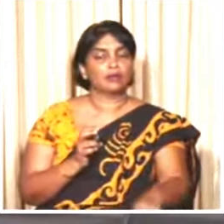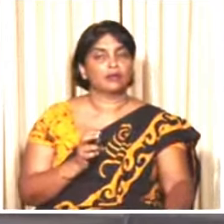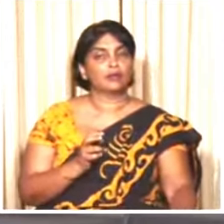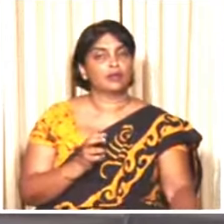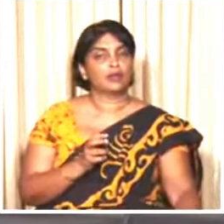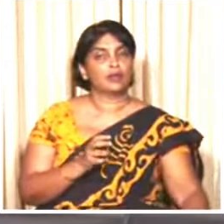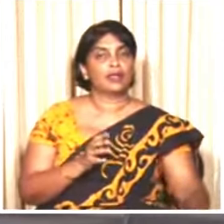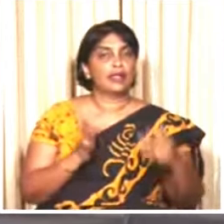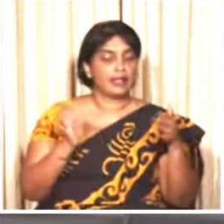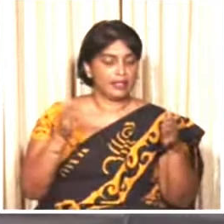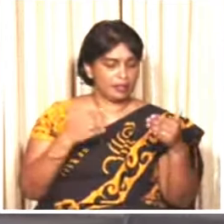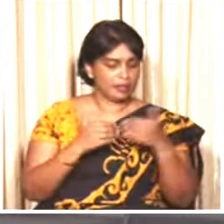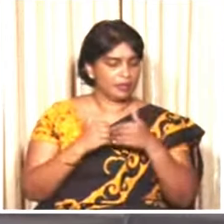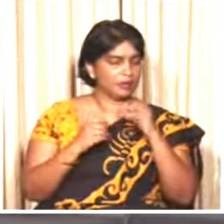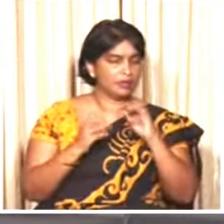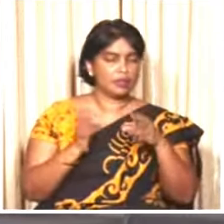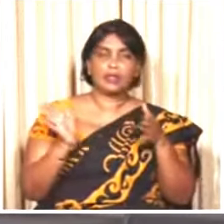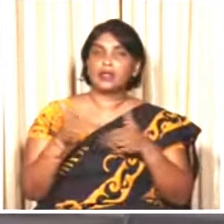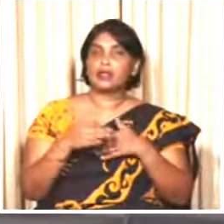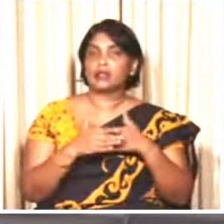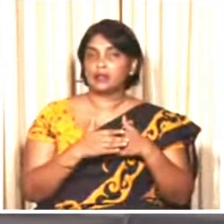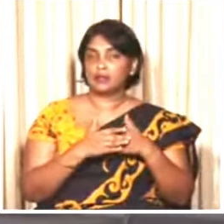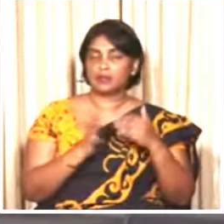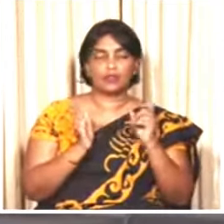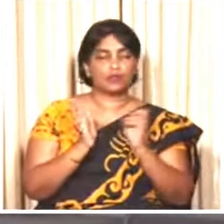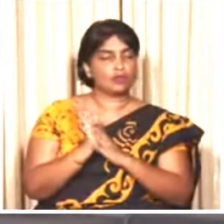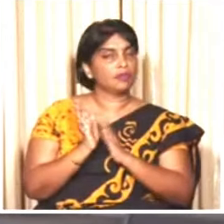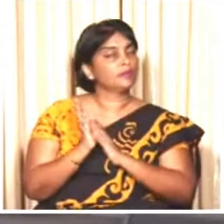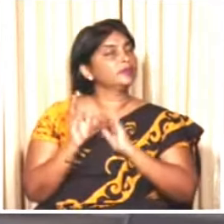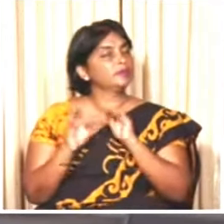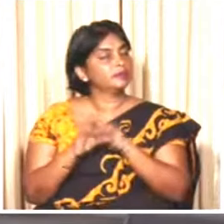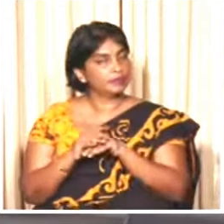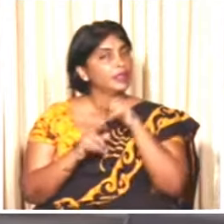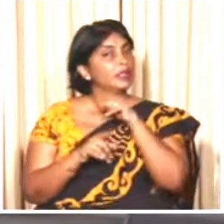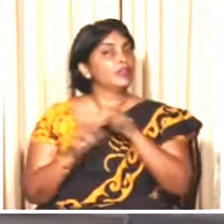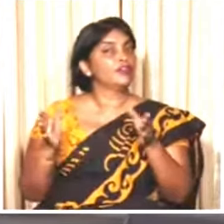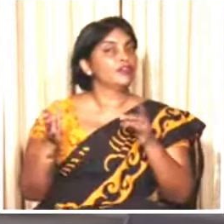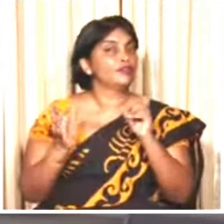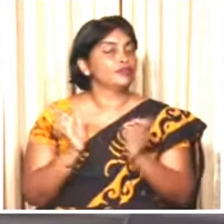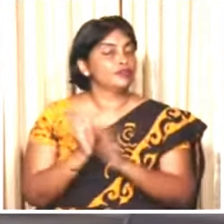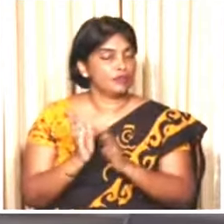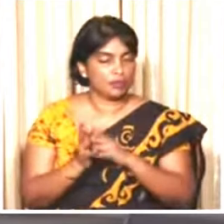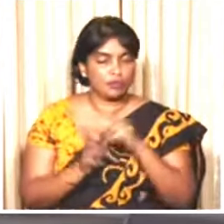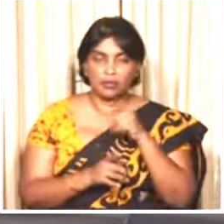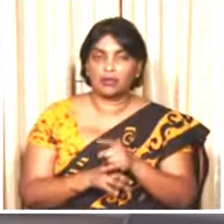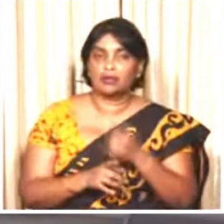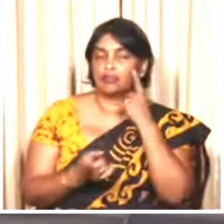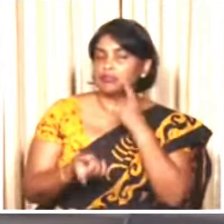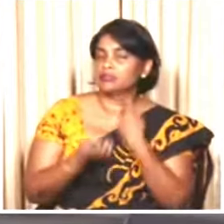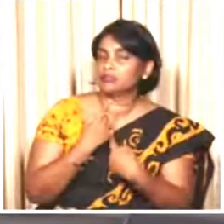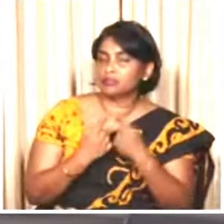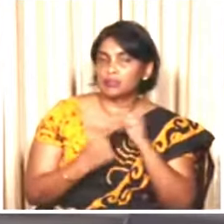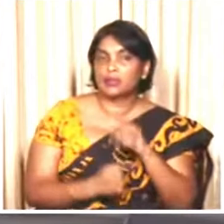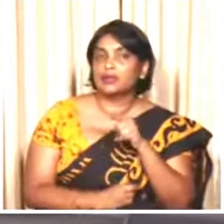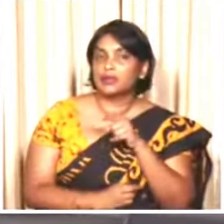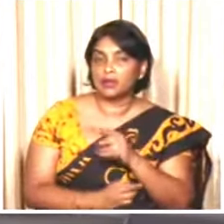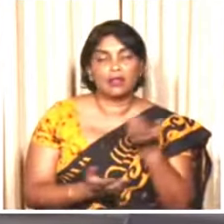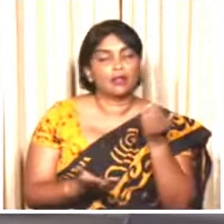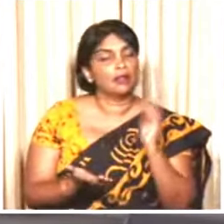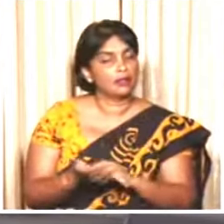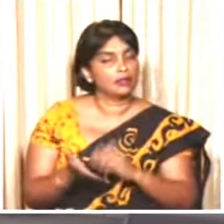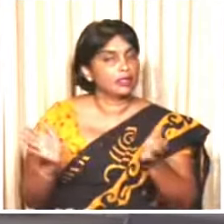කැබිනට් එකට දාලා කැබිනට් එකෙන් කමිටුවක් පත් කළා. ඒ කමිටුවෙන් ඒක අධ්‍යයනය කරලා